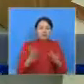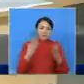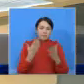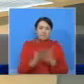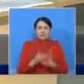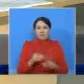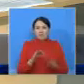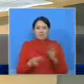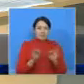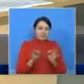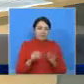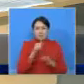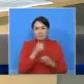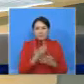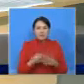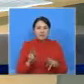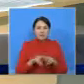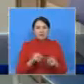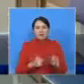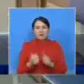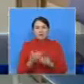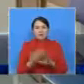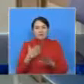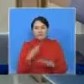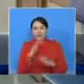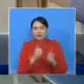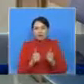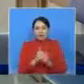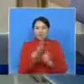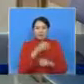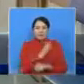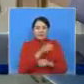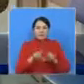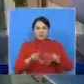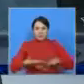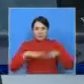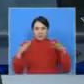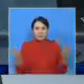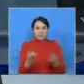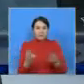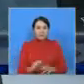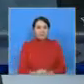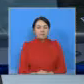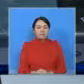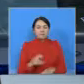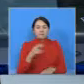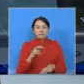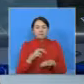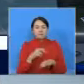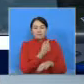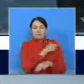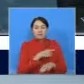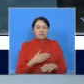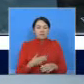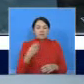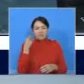жүйесінде тұрақсыз деп сынға алды. Сол үшін алдағы уақытта елді мекендерде емханаларды көбейту керек. Медицина сапасын алғашқы